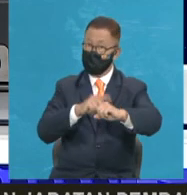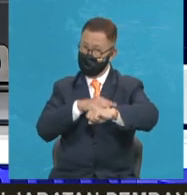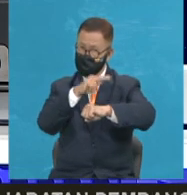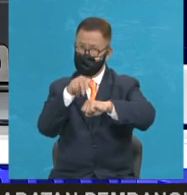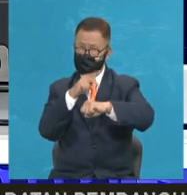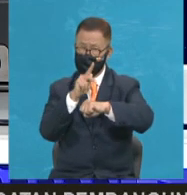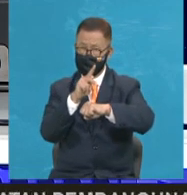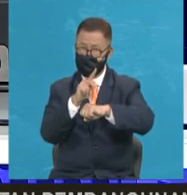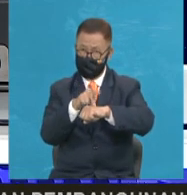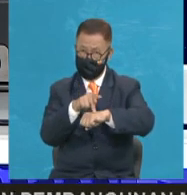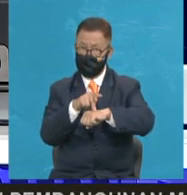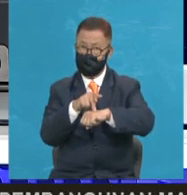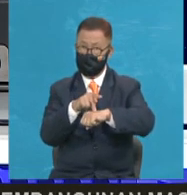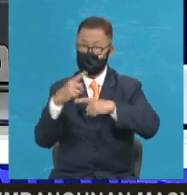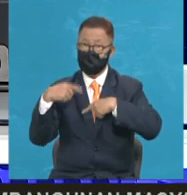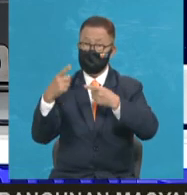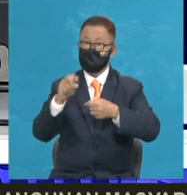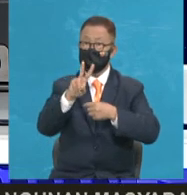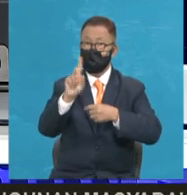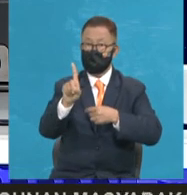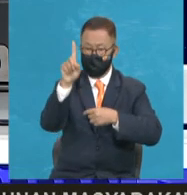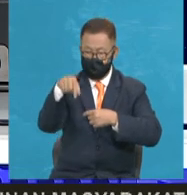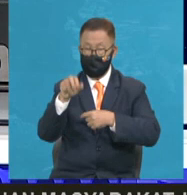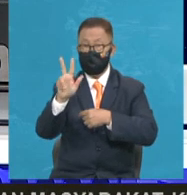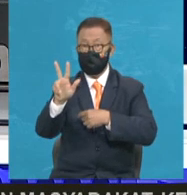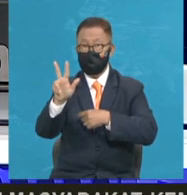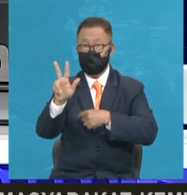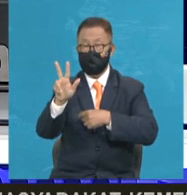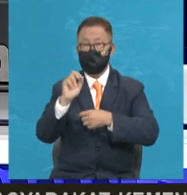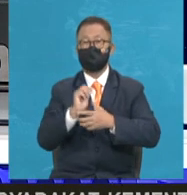vaksinasi kebangsaan sehingga 21 macok